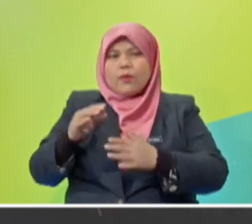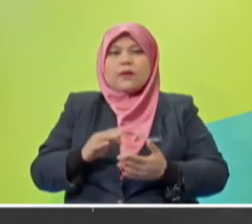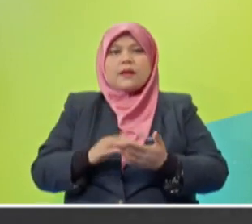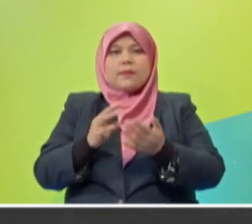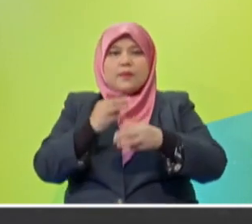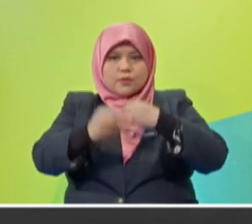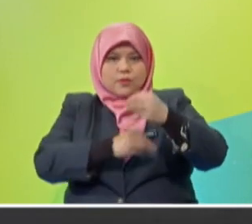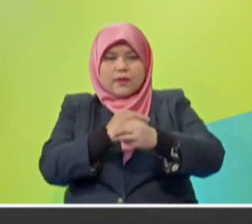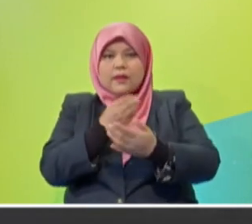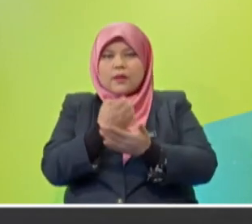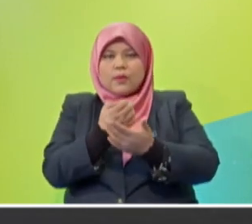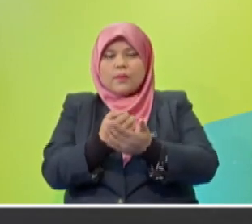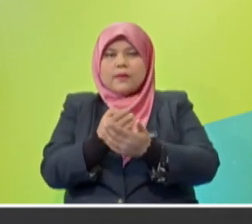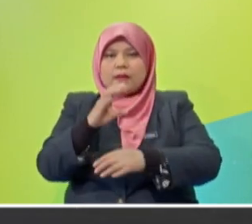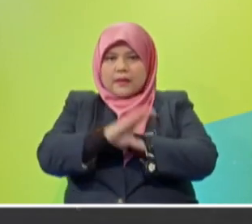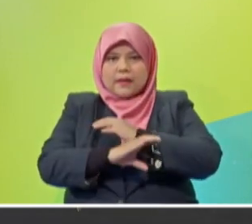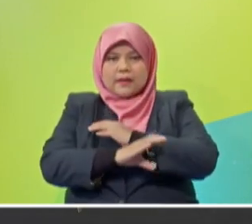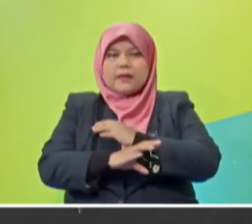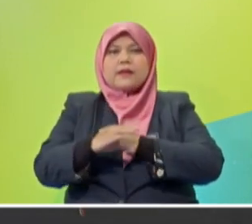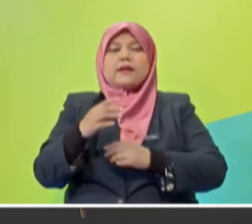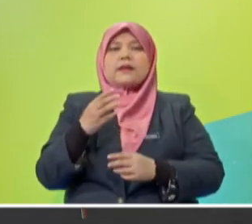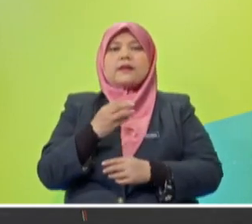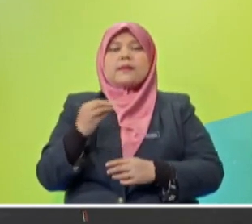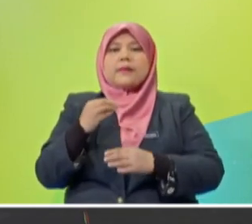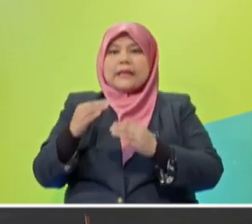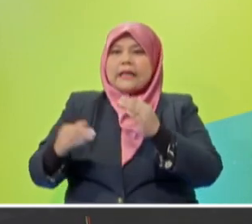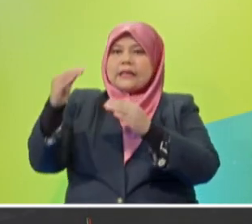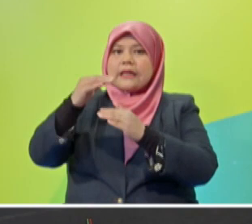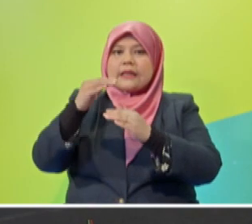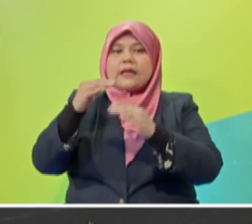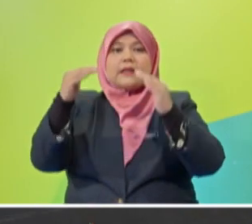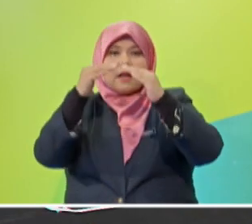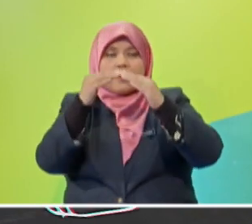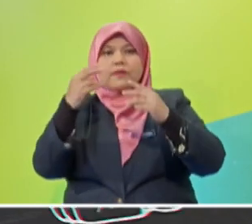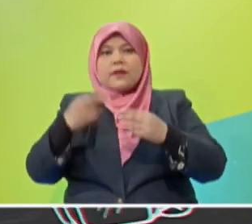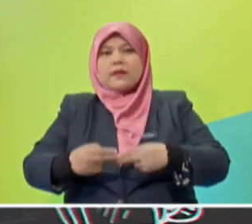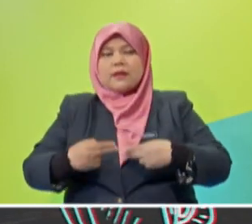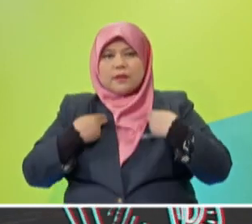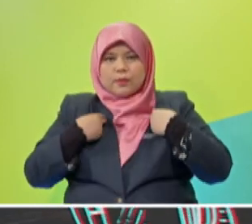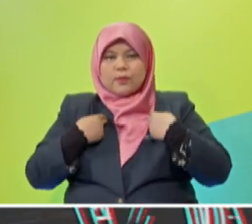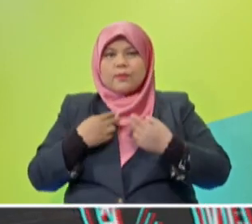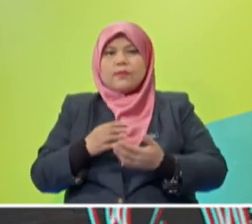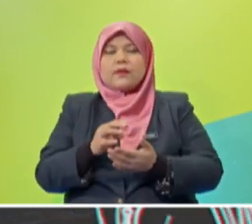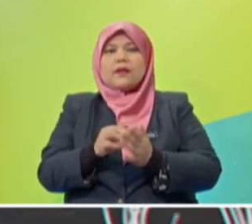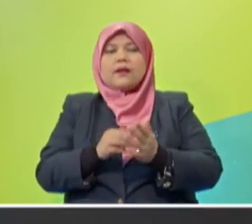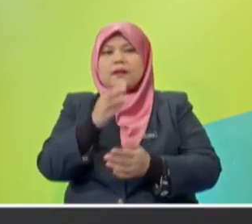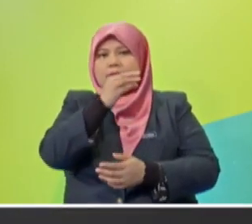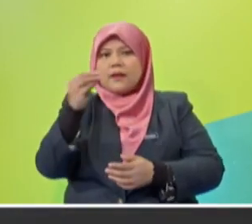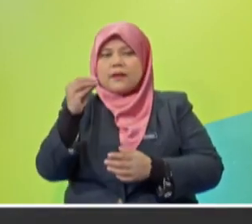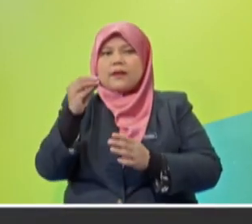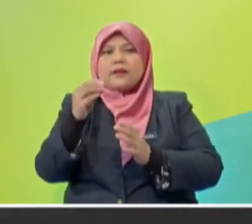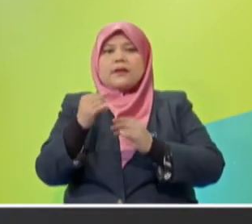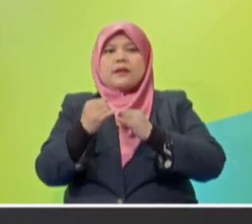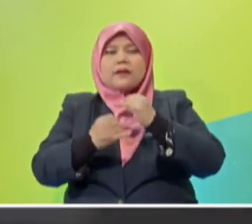negara, peningkatan taraf hidup, mewujudkan peluang pekerjaan, peningkatan infrastruktur dan juga